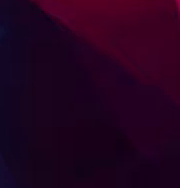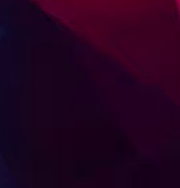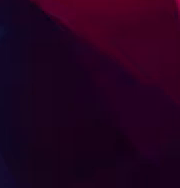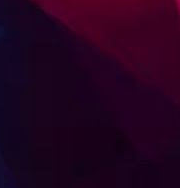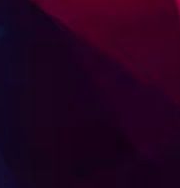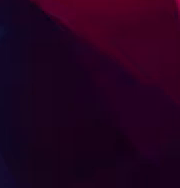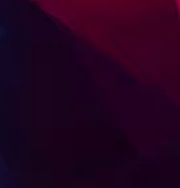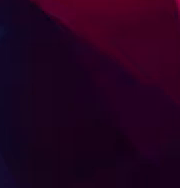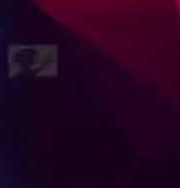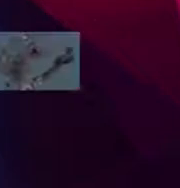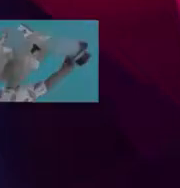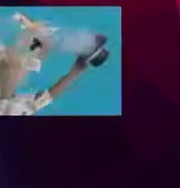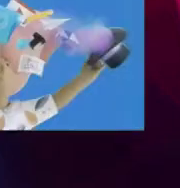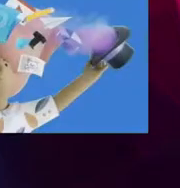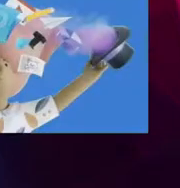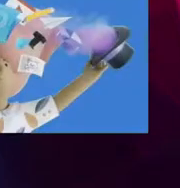Hai